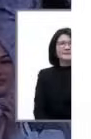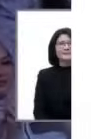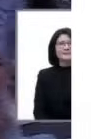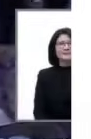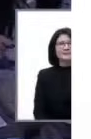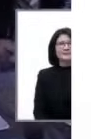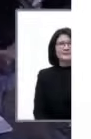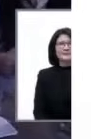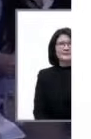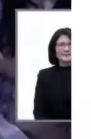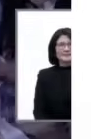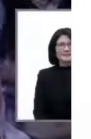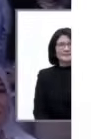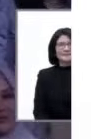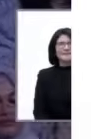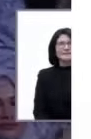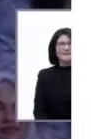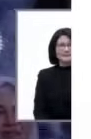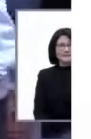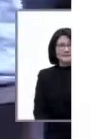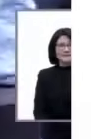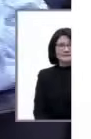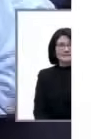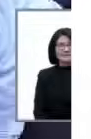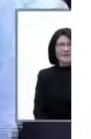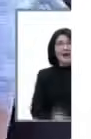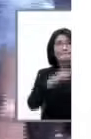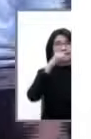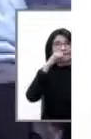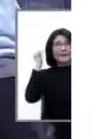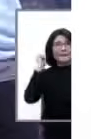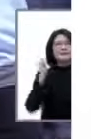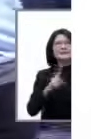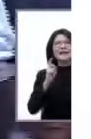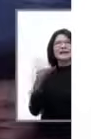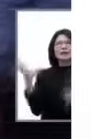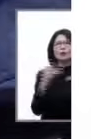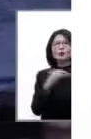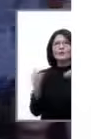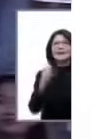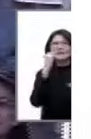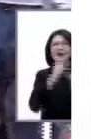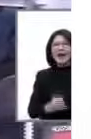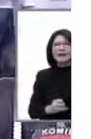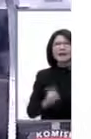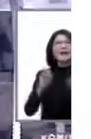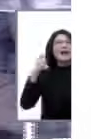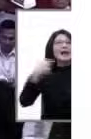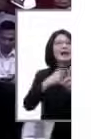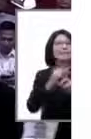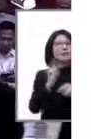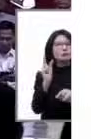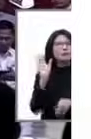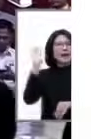yang bisa menarik perhatian nah memang banyak kelemahan tentu saja saya lihat Kenapa karena Menjelaskan hal yang makro normatif